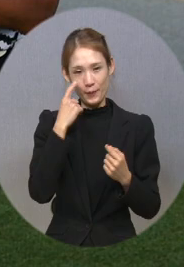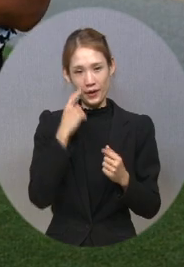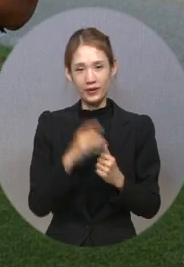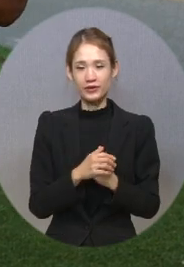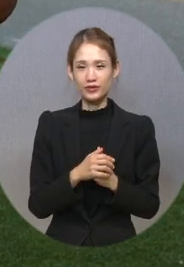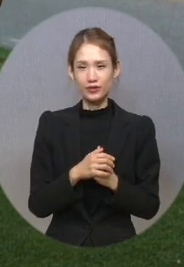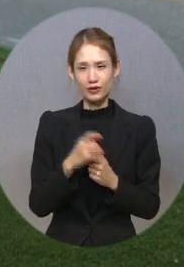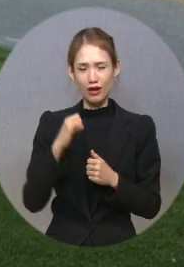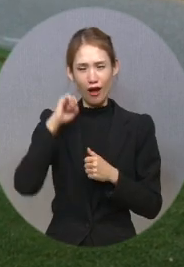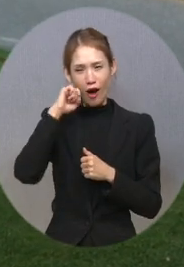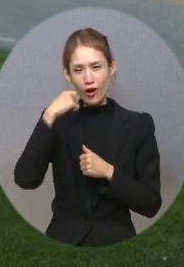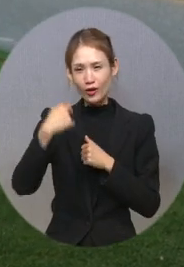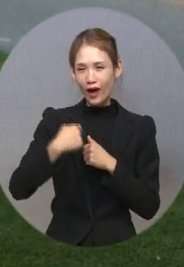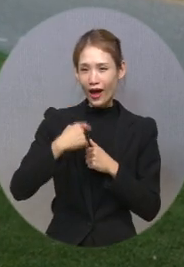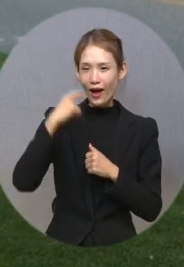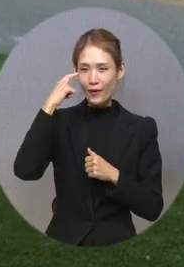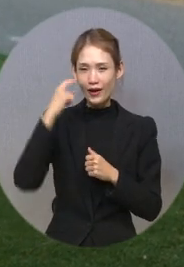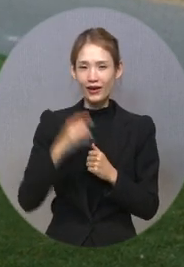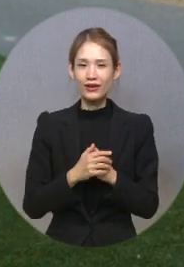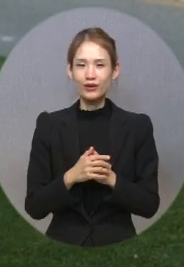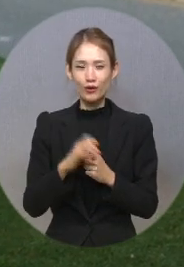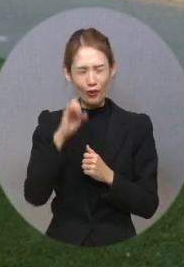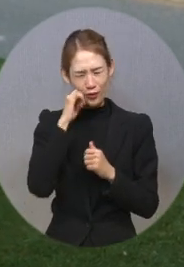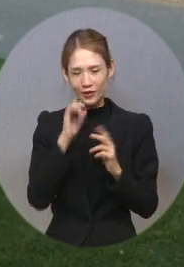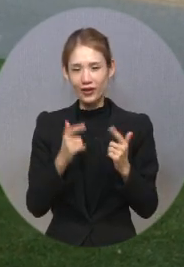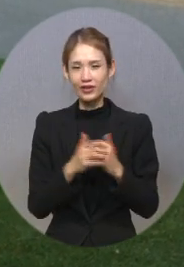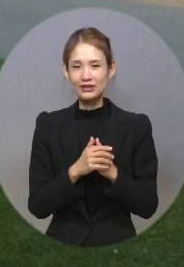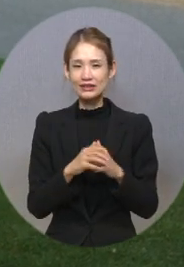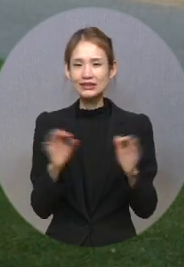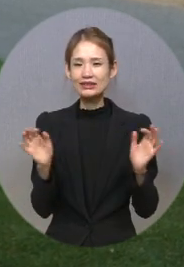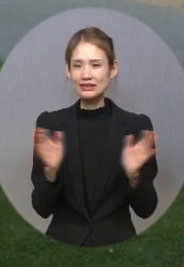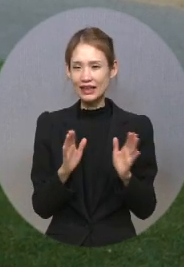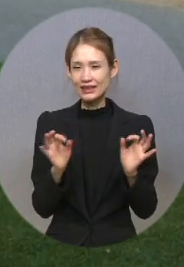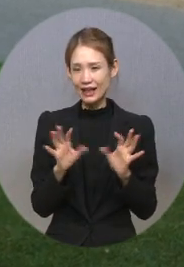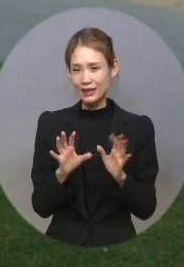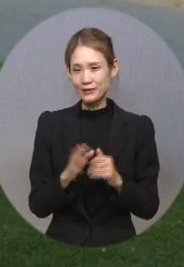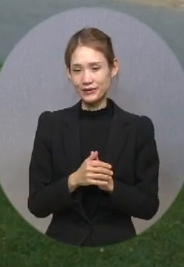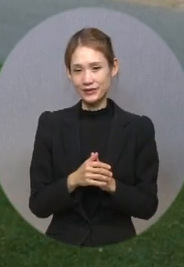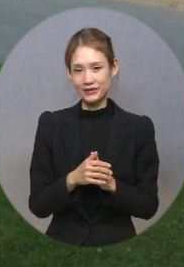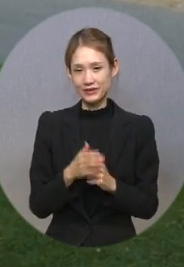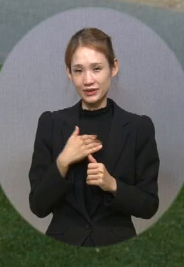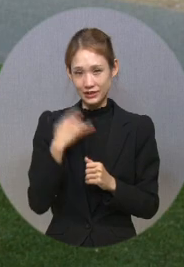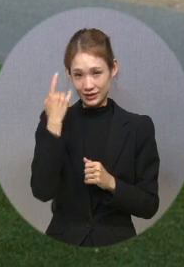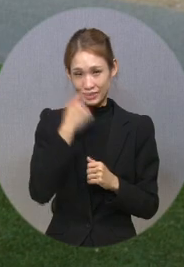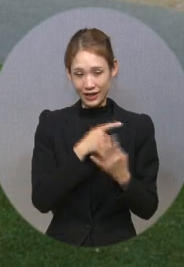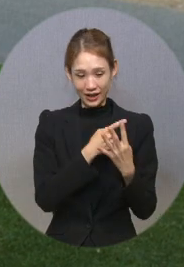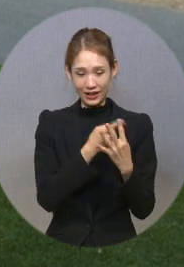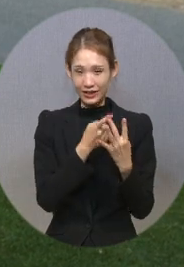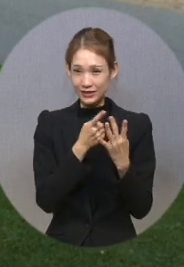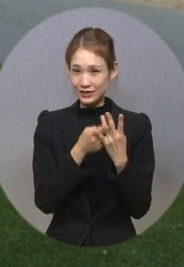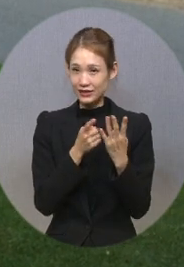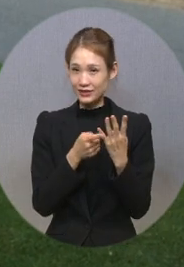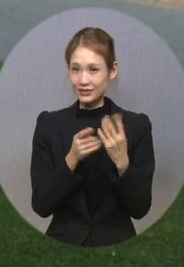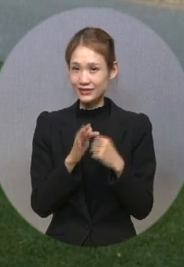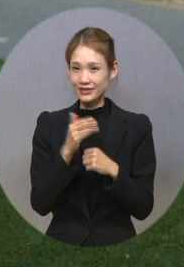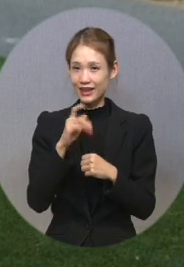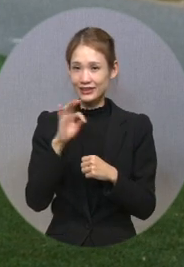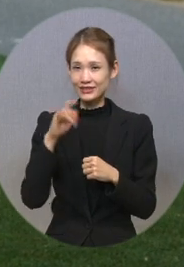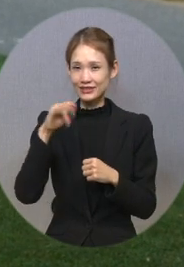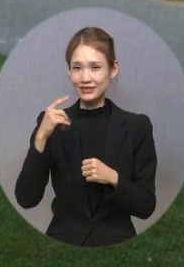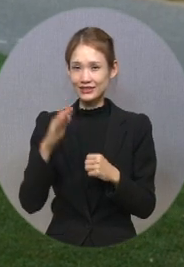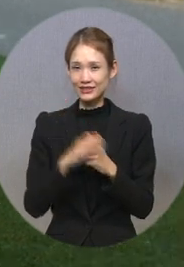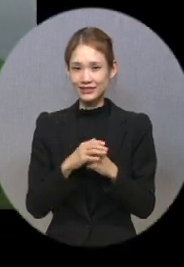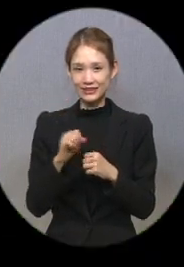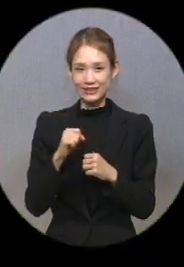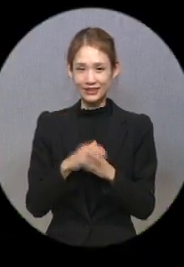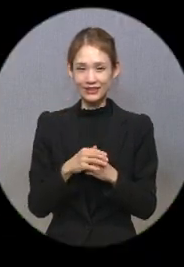아 그렇게 어려운 거 시켜. 야, 안 어려워. 어차피 짧은 거 시켜 짧은 거. 자 내가 지 표정 나이스 버디. 나이스